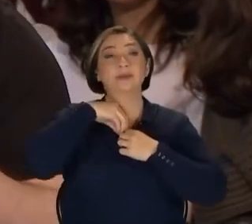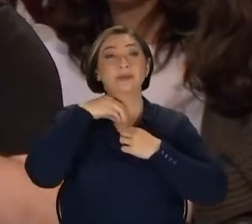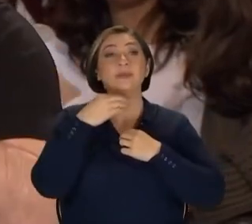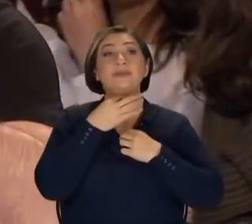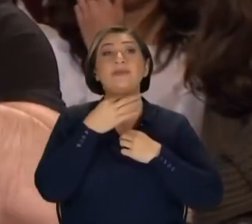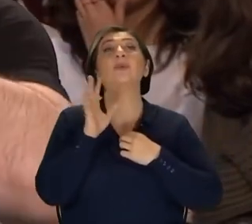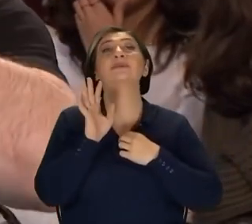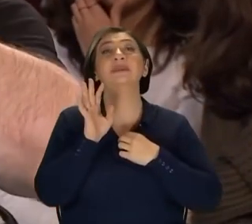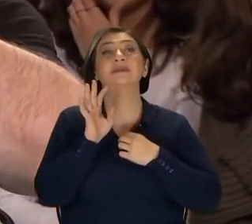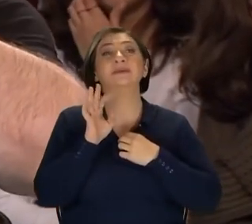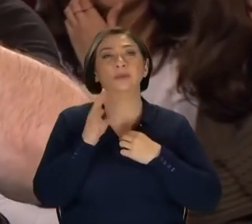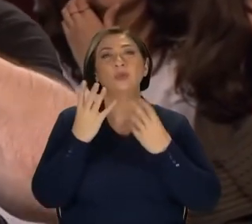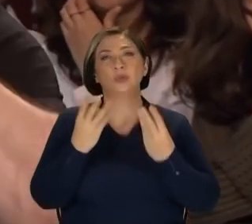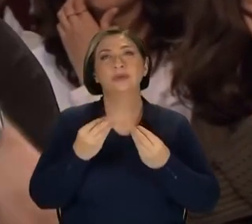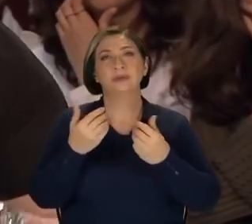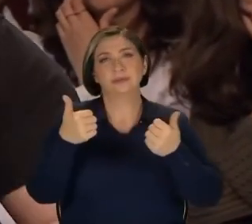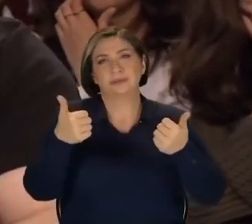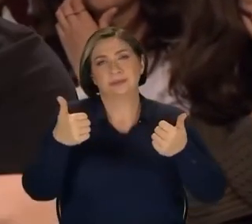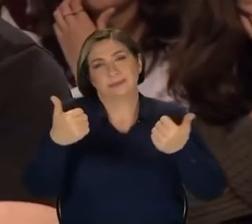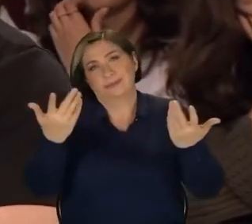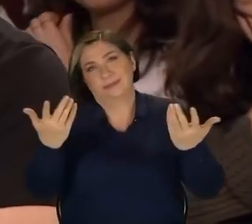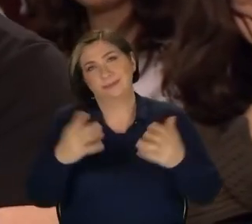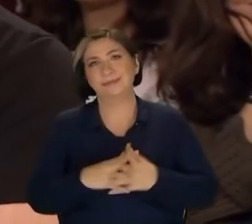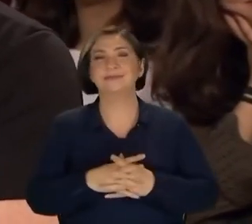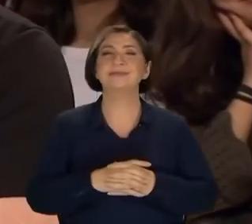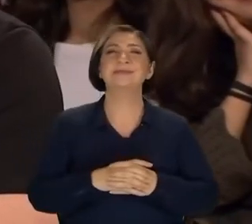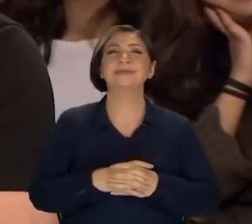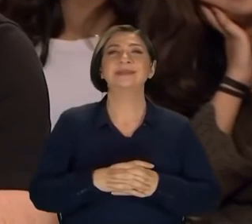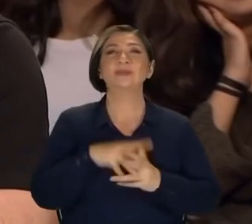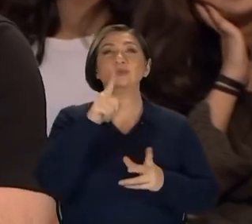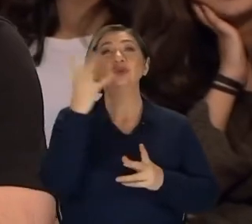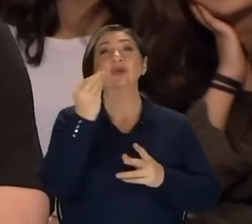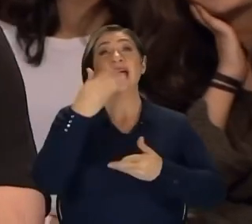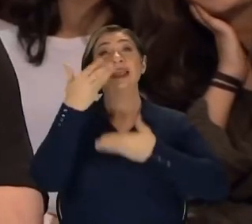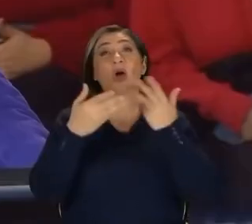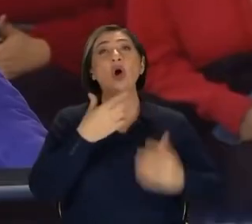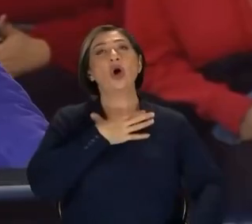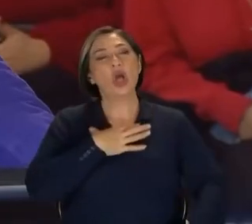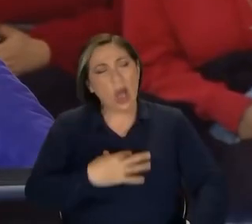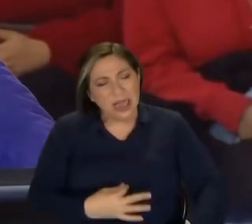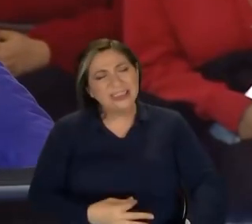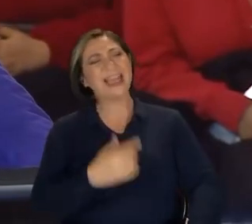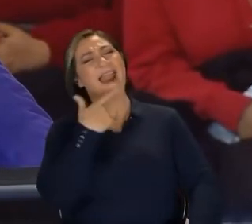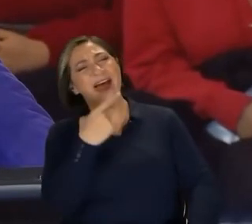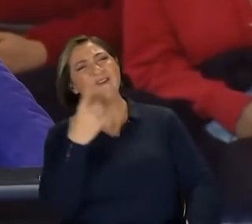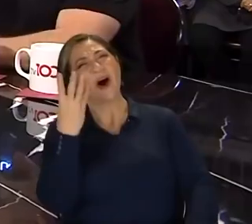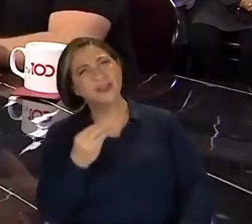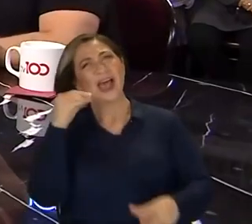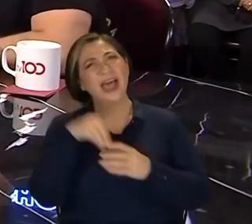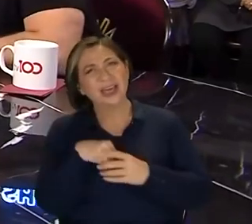olur. Tabii. İşte bu. Evet. Bu çok güzel bir tarif. Kolyesi tepki olduğu